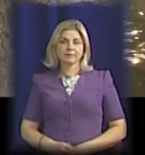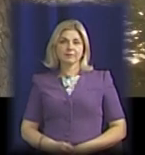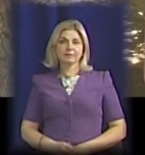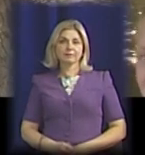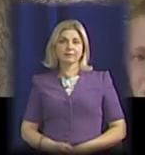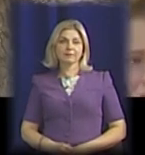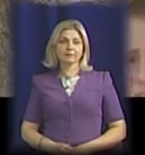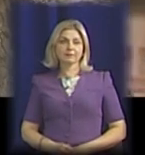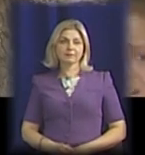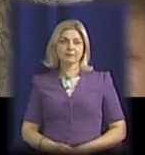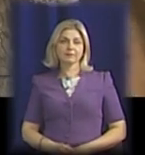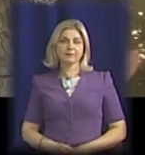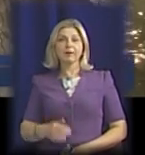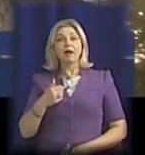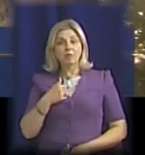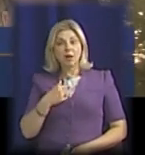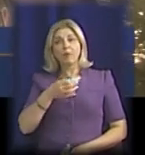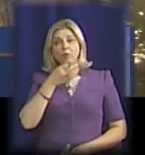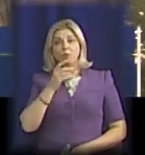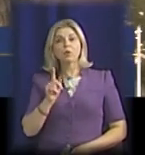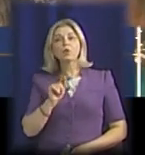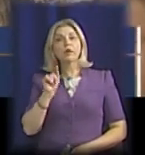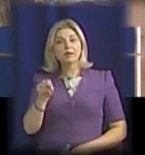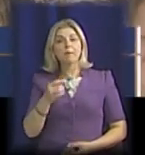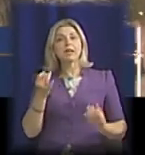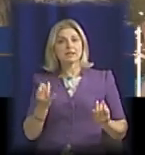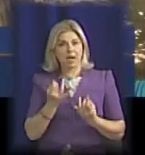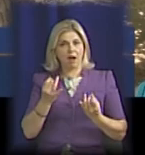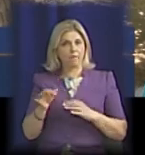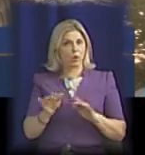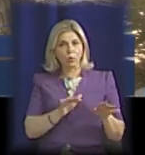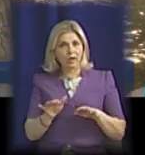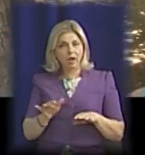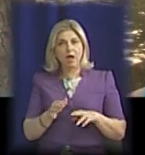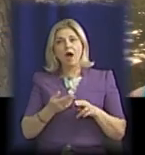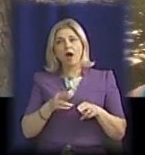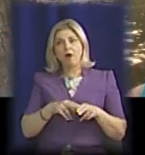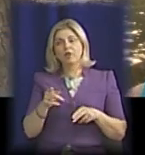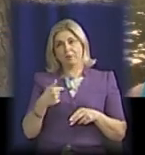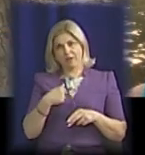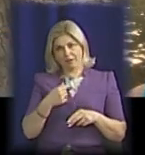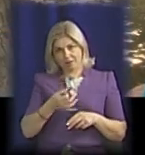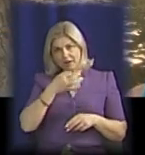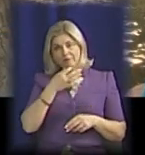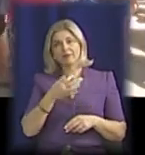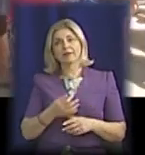Мені подивитися тим, що там цікаві рухи, які дуже зацікавлюють